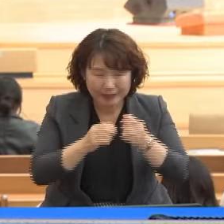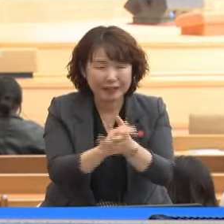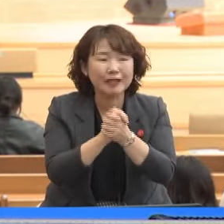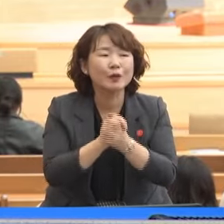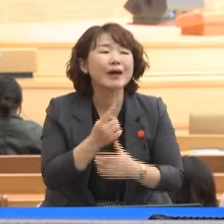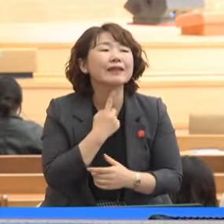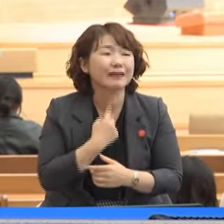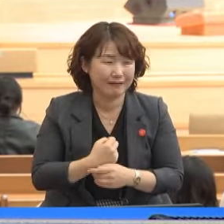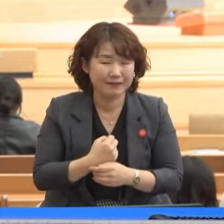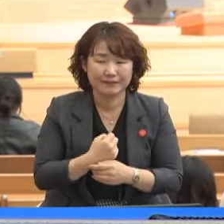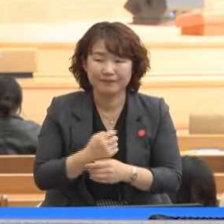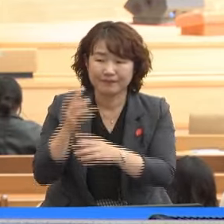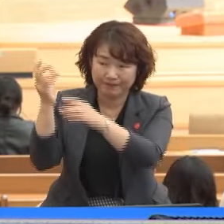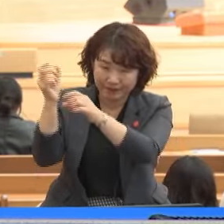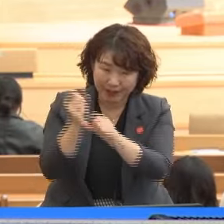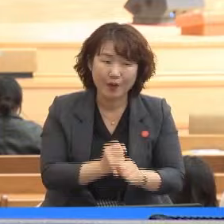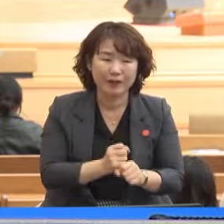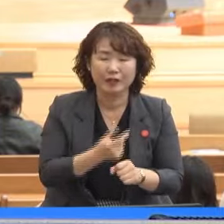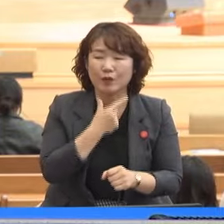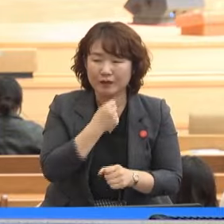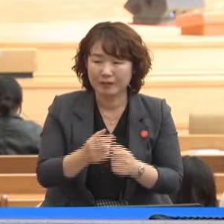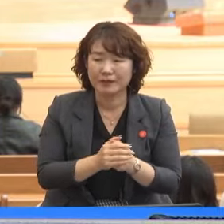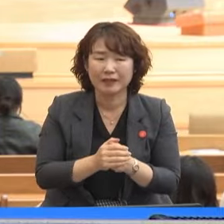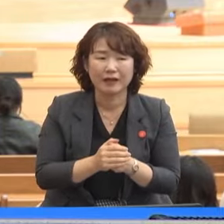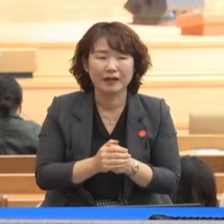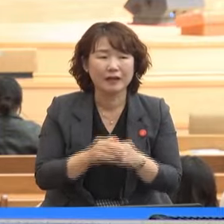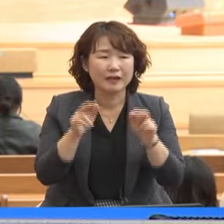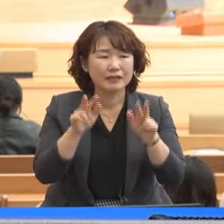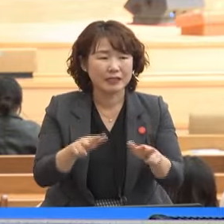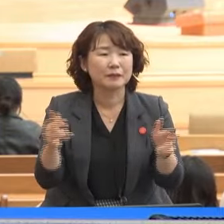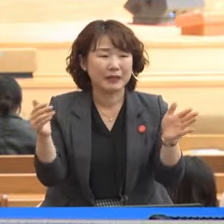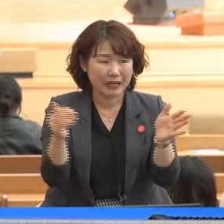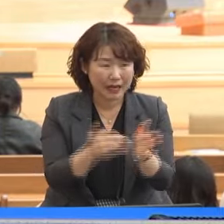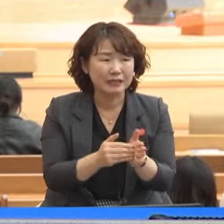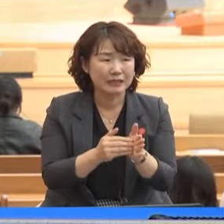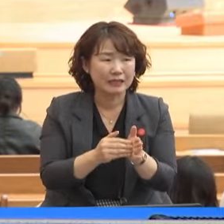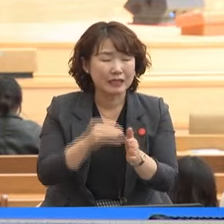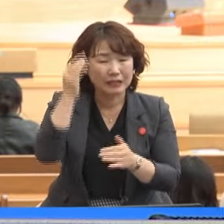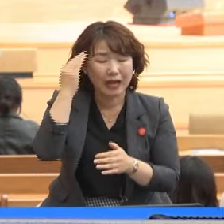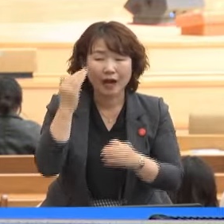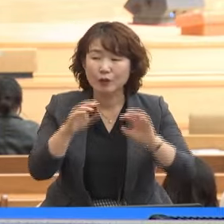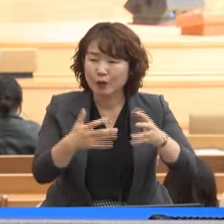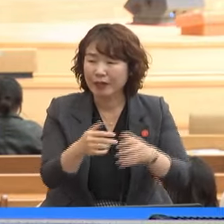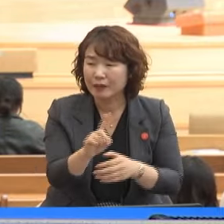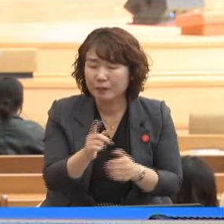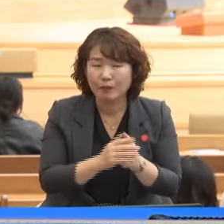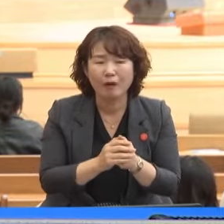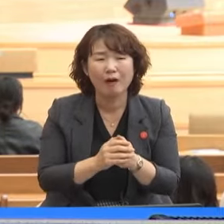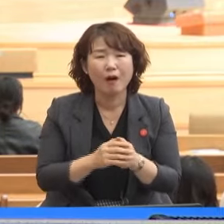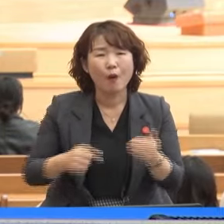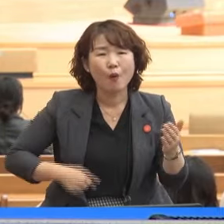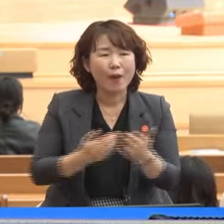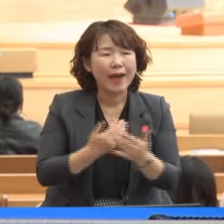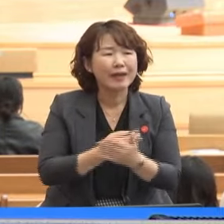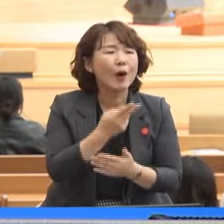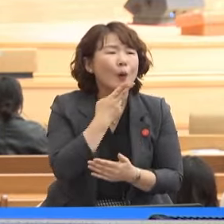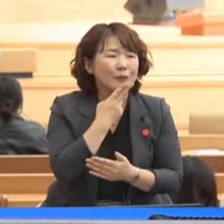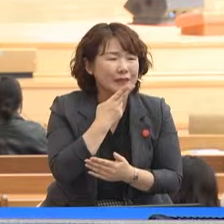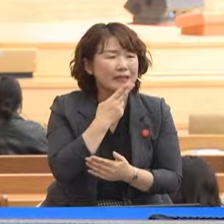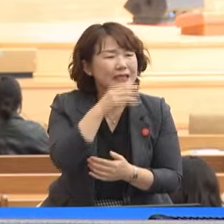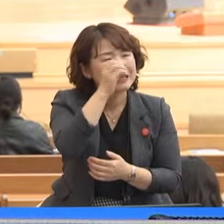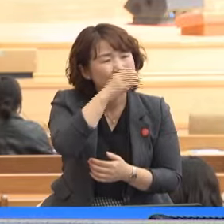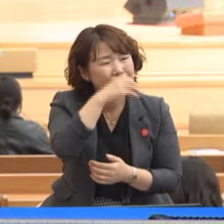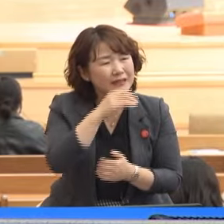아멘. 아멘이십니까? 아멘. 그동안 한국교회는요 은연 중에 회개 없는 복음을 외쳤습니다.